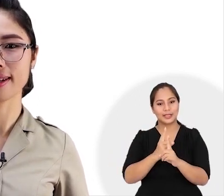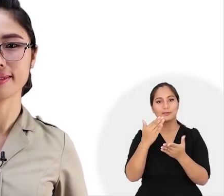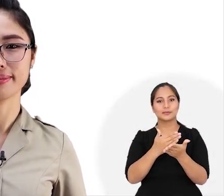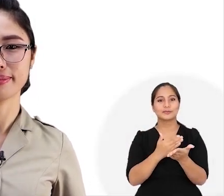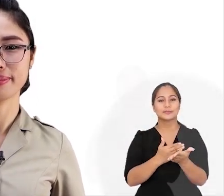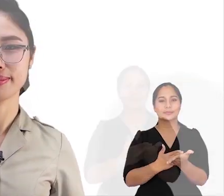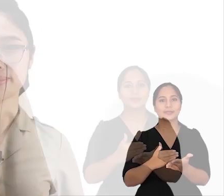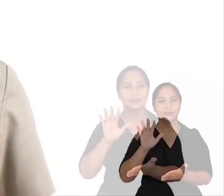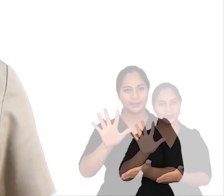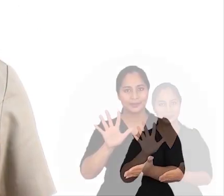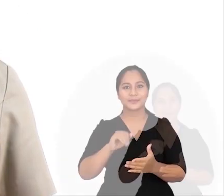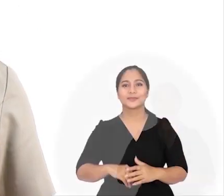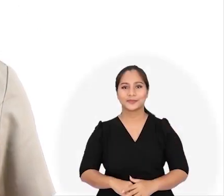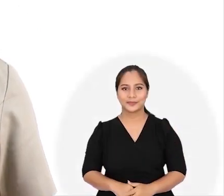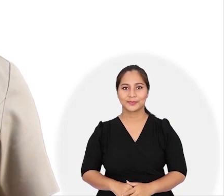5